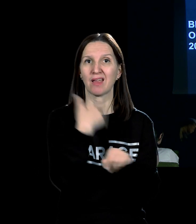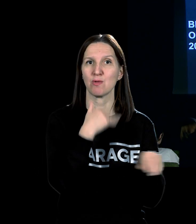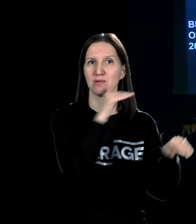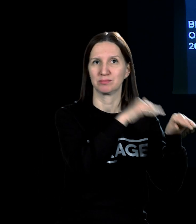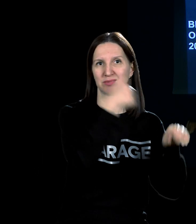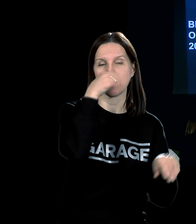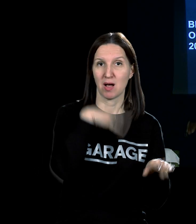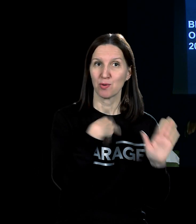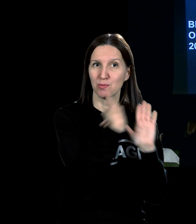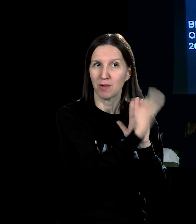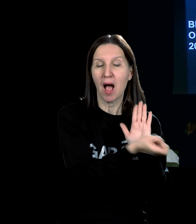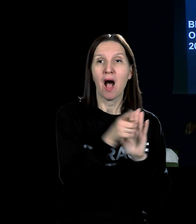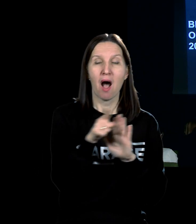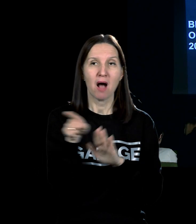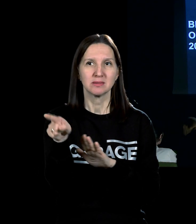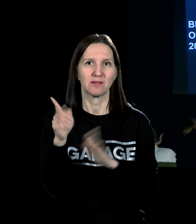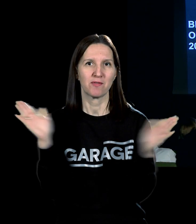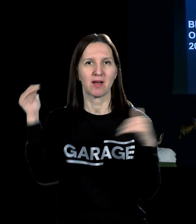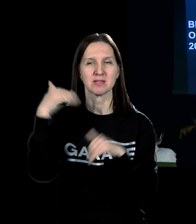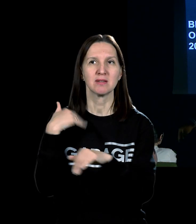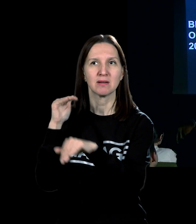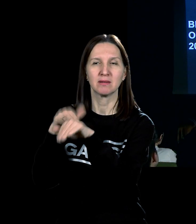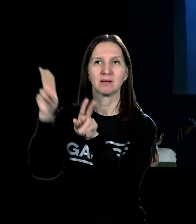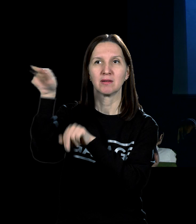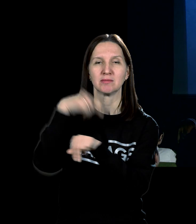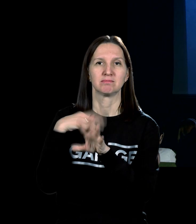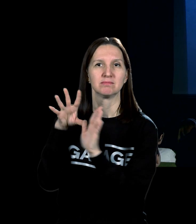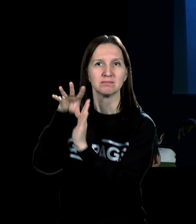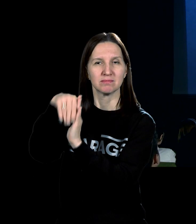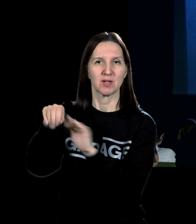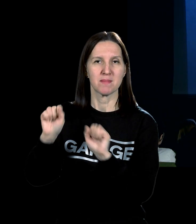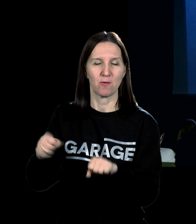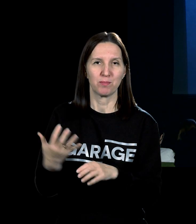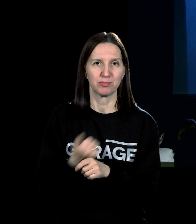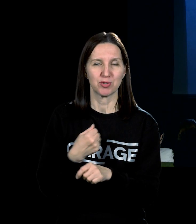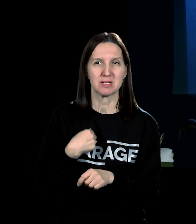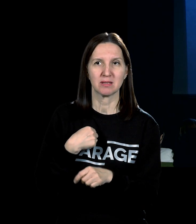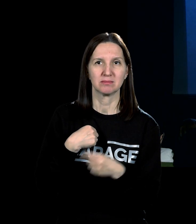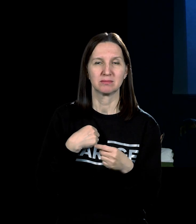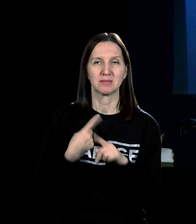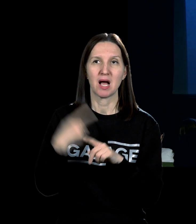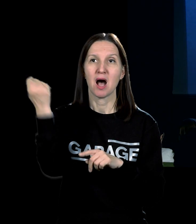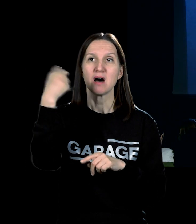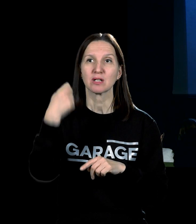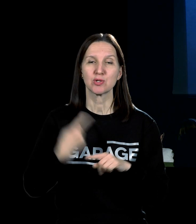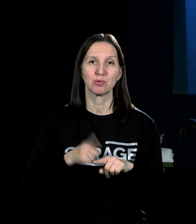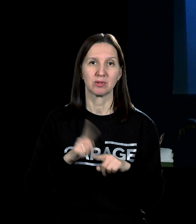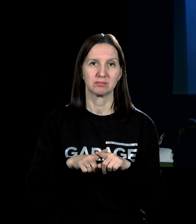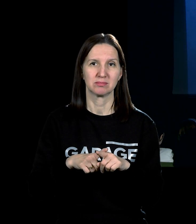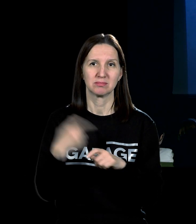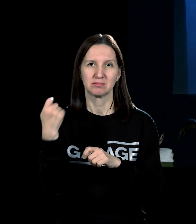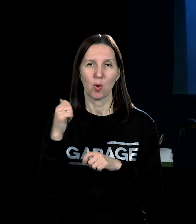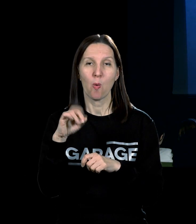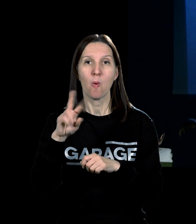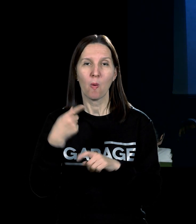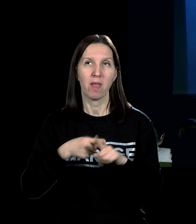способ его ощутить на ощупь. Да, когда ты пишешь, рисуешь эти углем эти звезды, это способ дотронуться